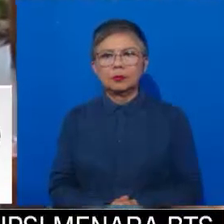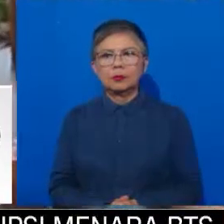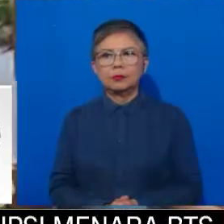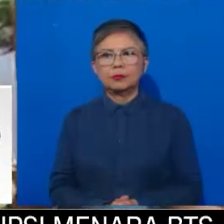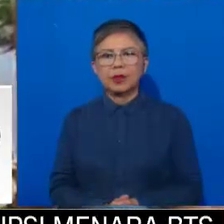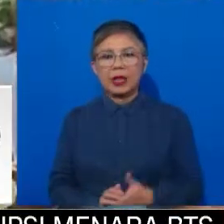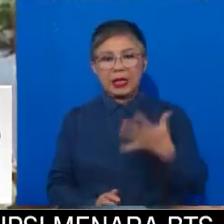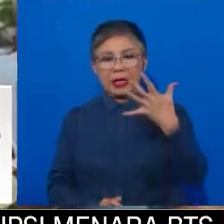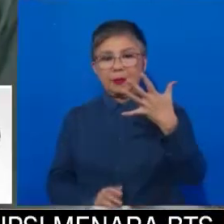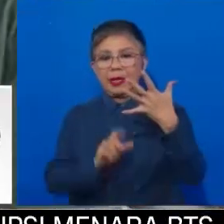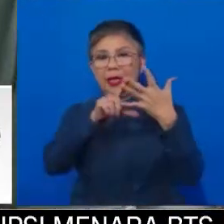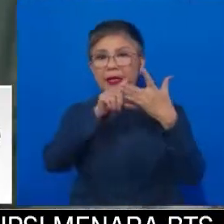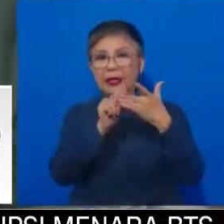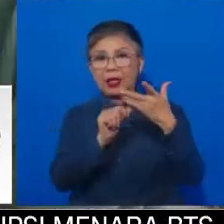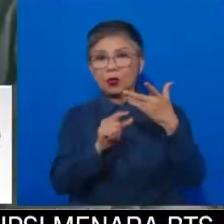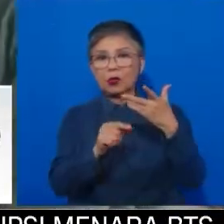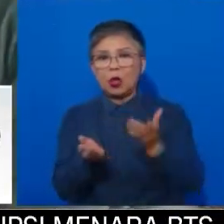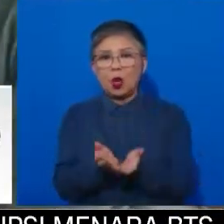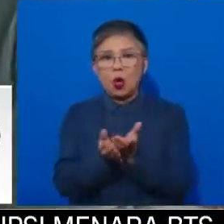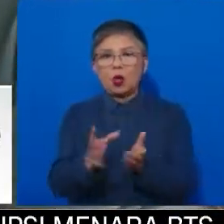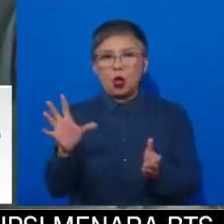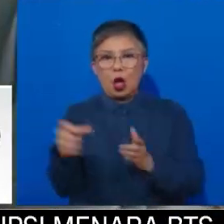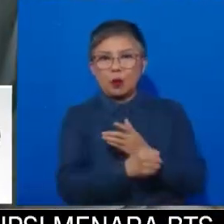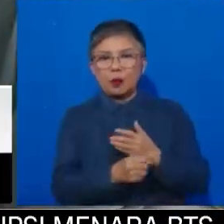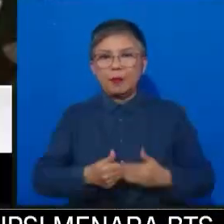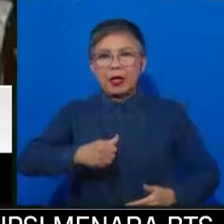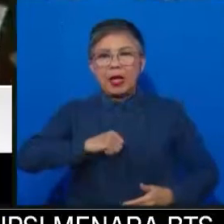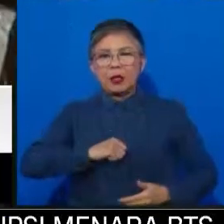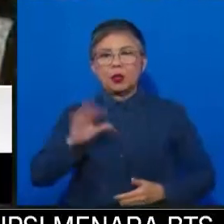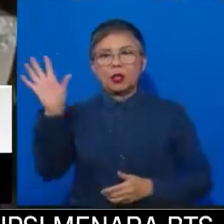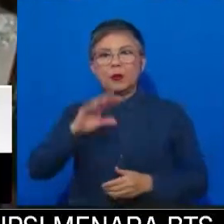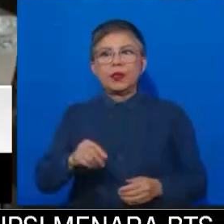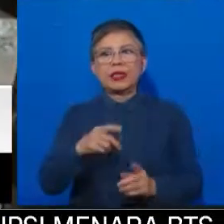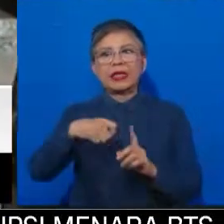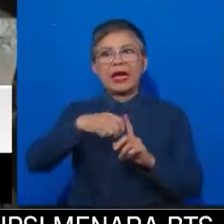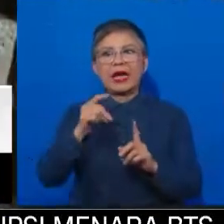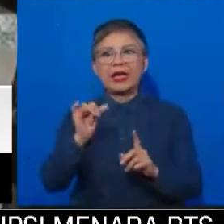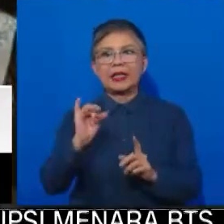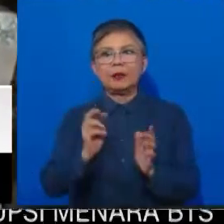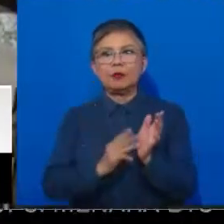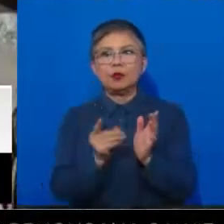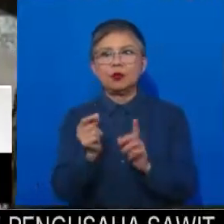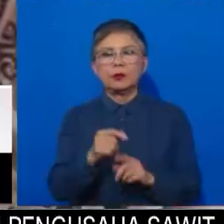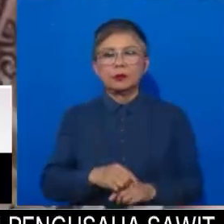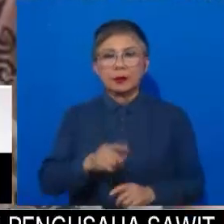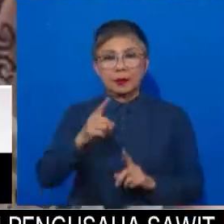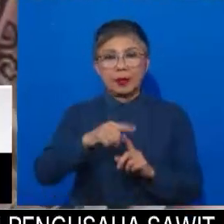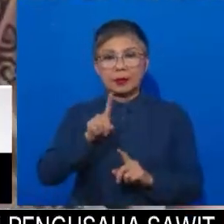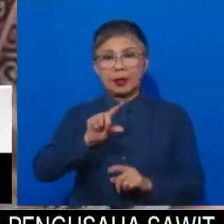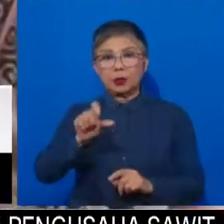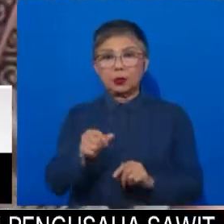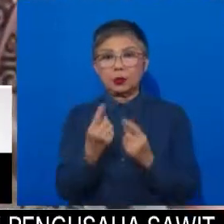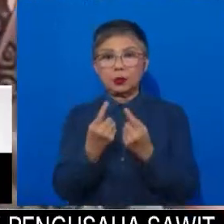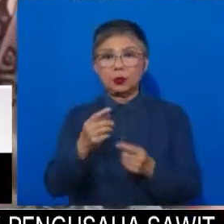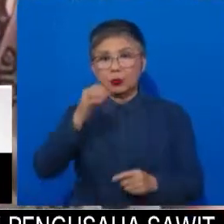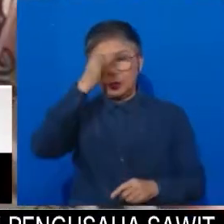Tiga dari lima orang komplotan perompak yang sebelumnya mengaku sebagai warga Kabupaten Karimun diamankan pada 1 November di Desa Pongkar, Kabupaten